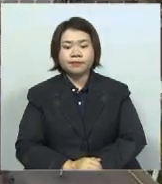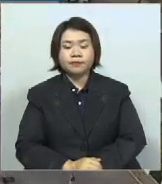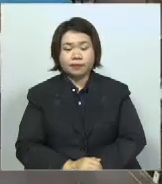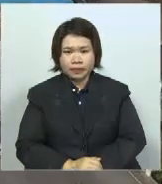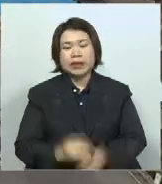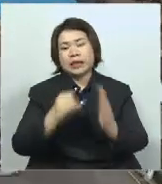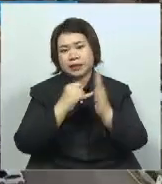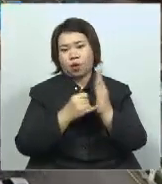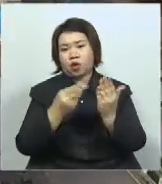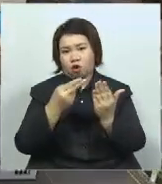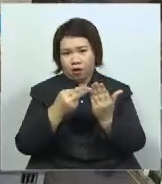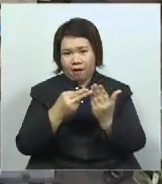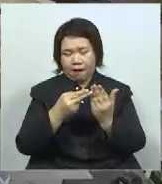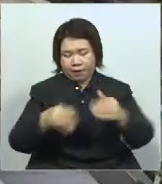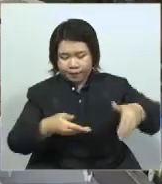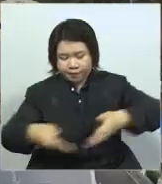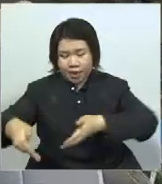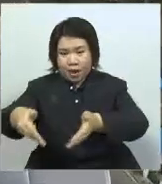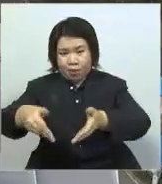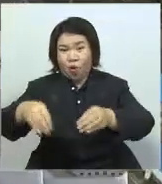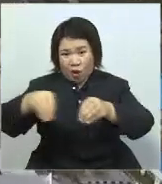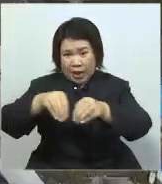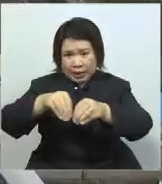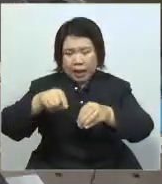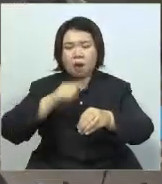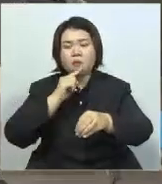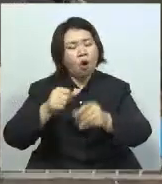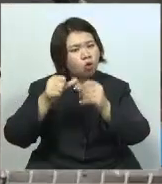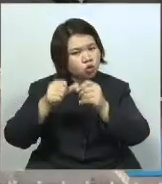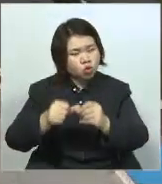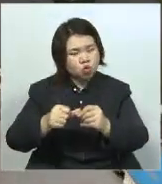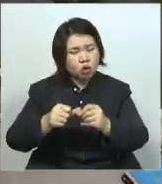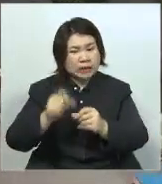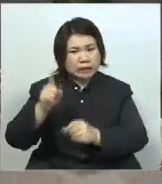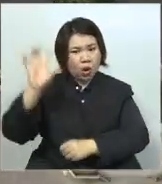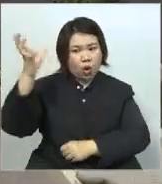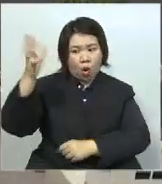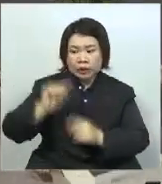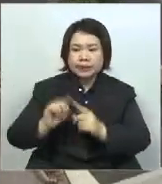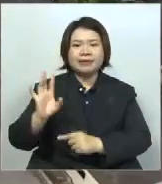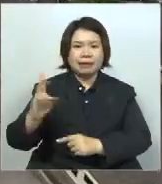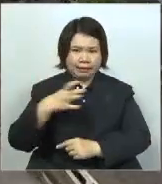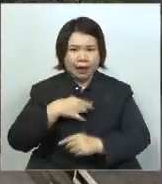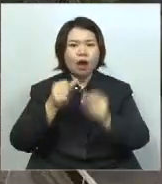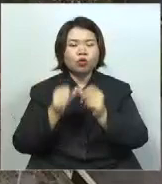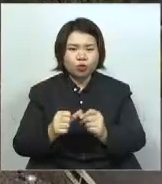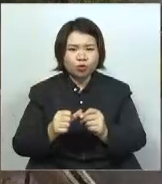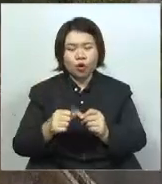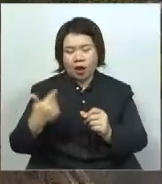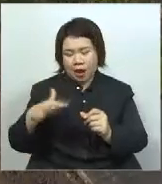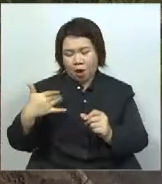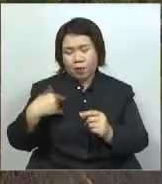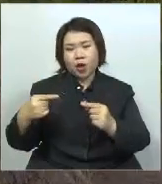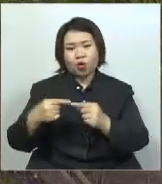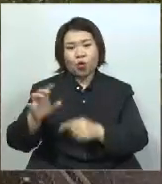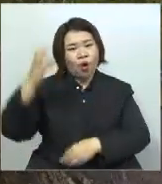จังหวัดหนองคายมีพื้นที่ติดกับแม่น้ำโขงได้รับยกย่องว่าเป็นเมืองน่าอยู่อันดับ7ของโลกอีกทั้งยังเป็นประตูในการเชื่อมสู่เมืองน